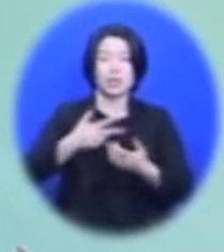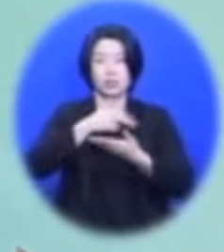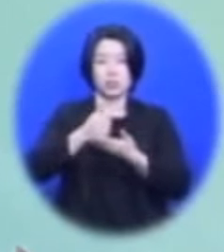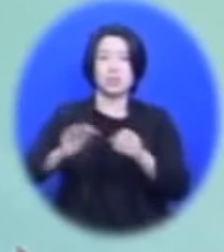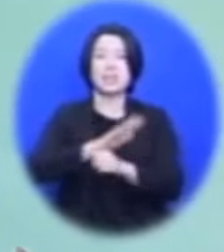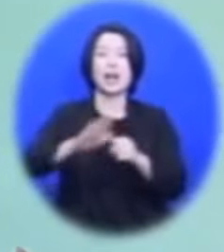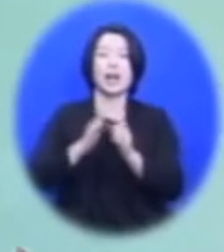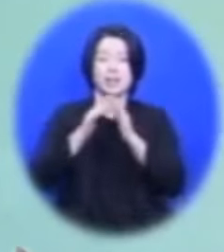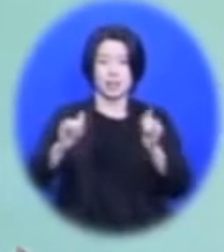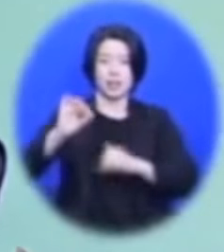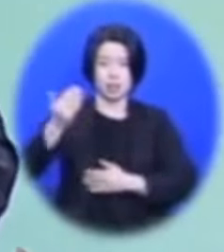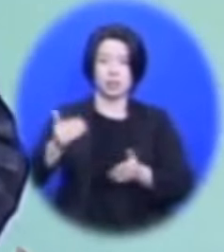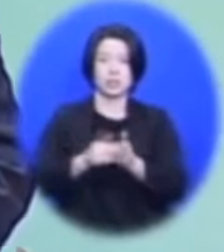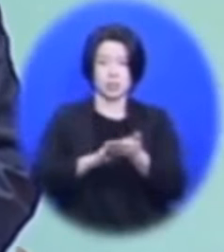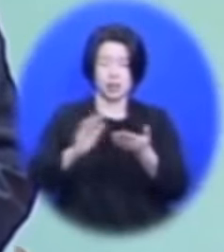됐어요.